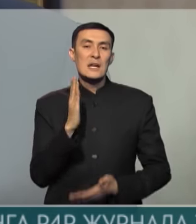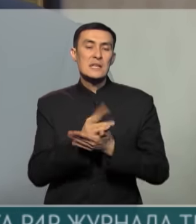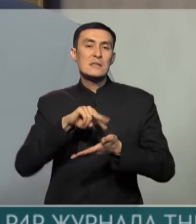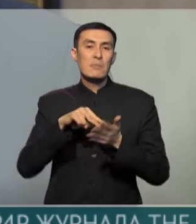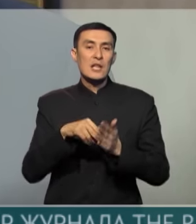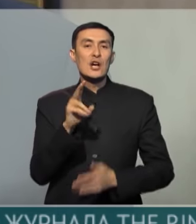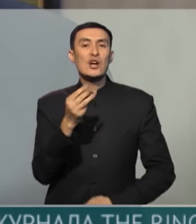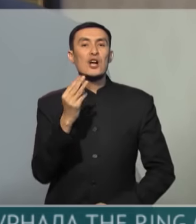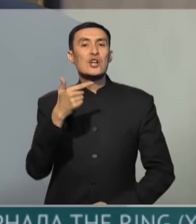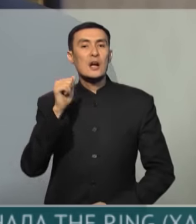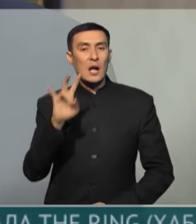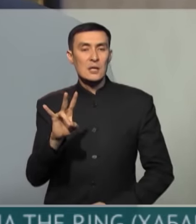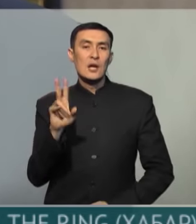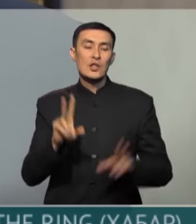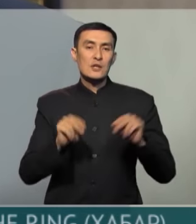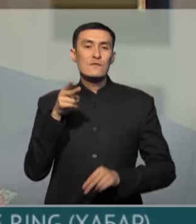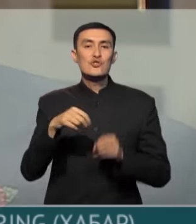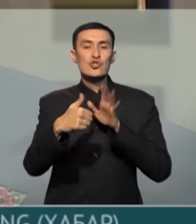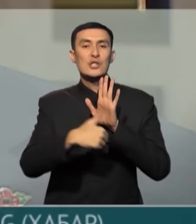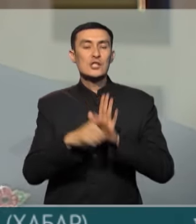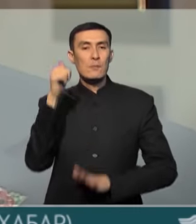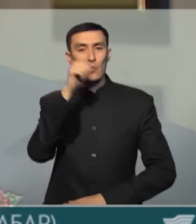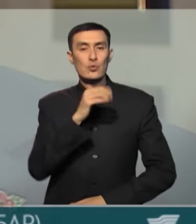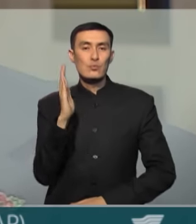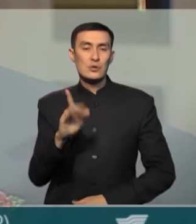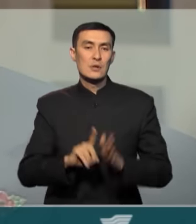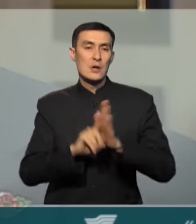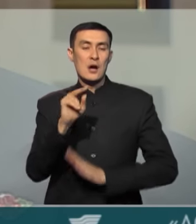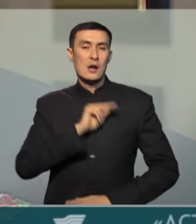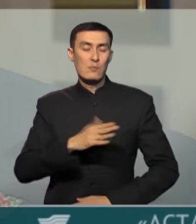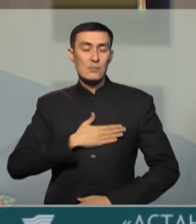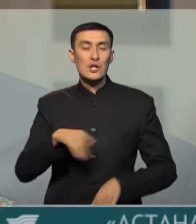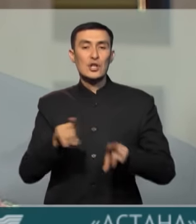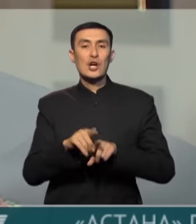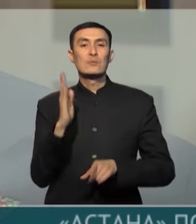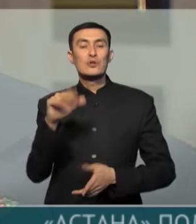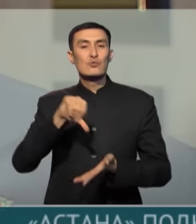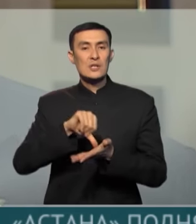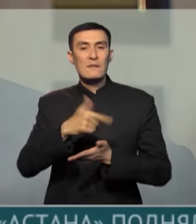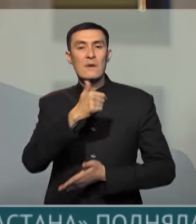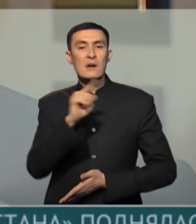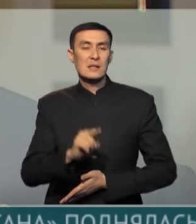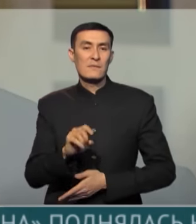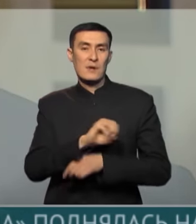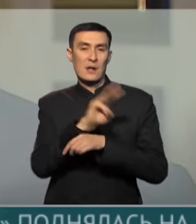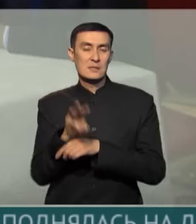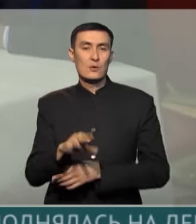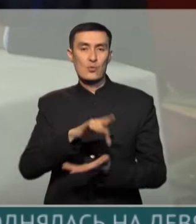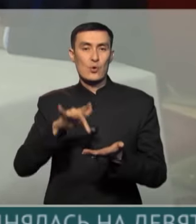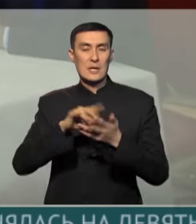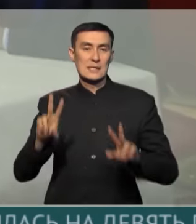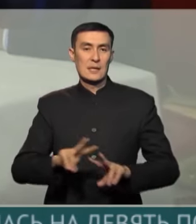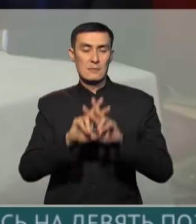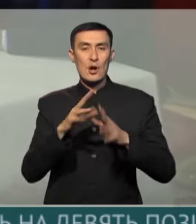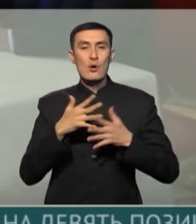и по Кашагану. Надеемся, что в 2016 году он заработает. Мы также будем участвовать в газификации Астаны.